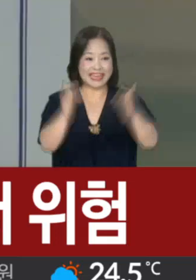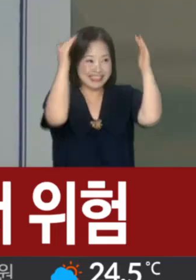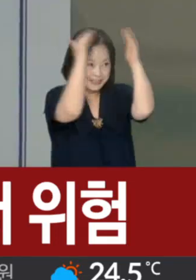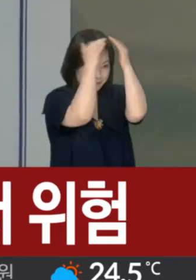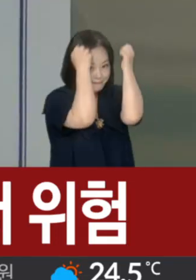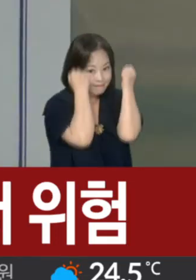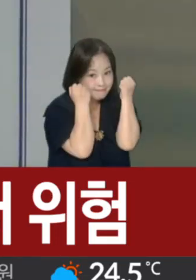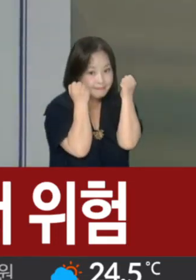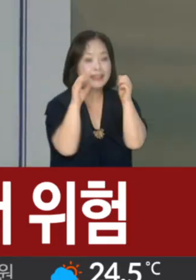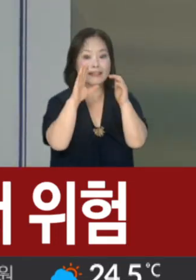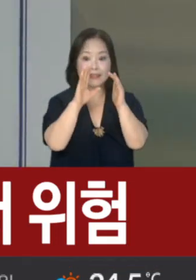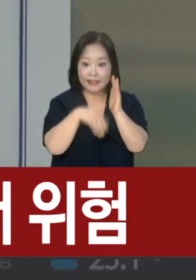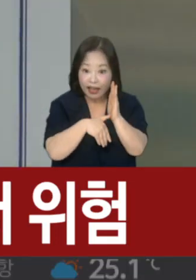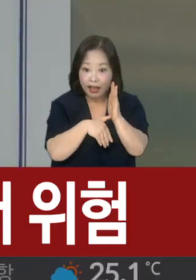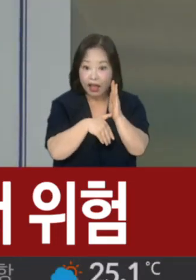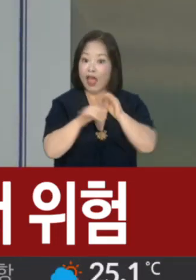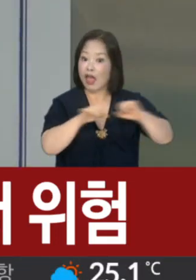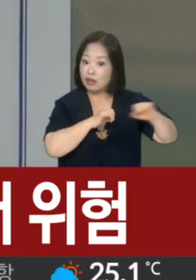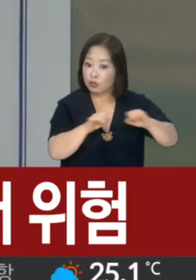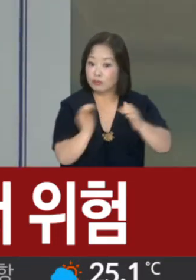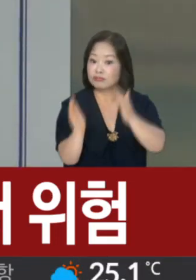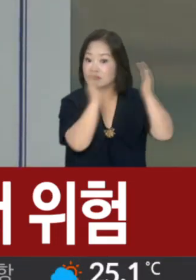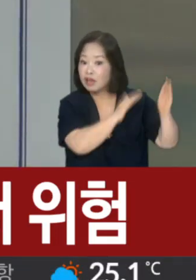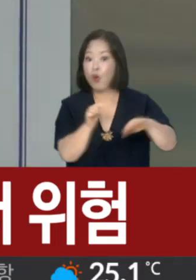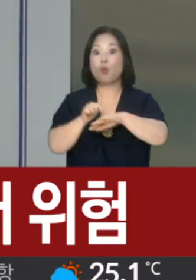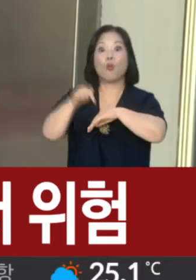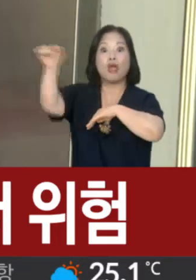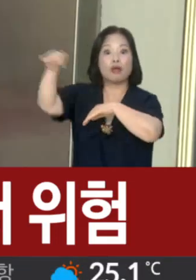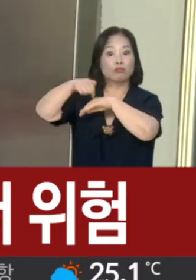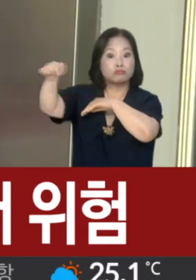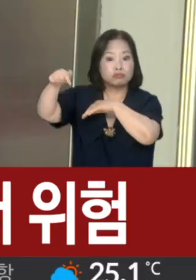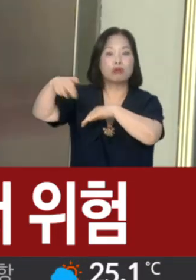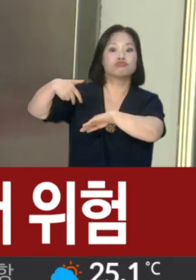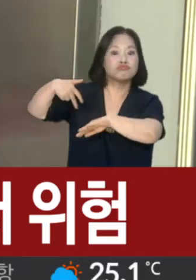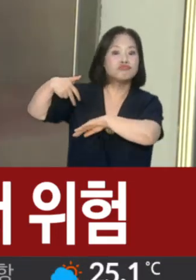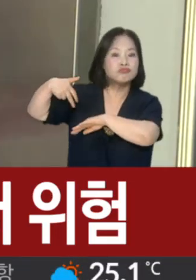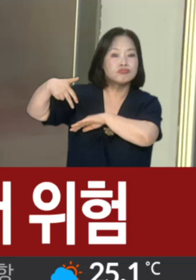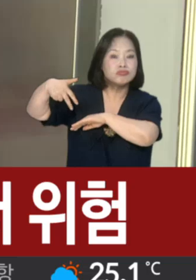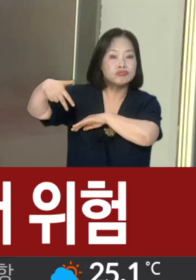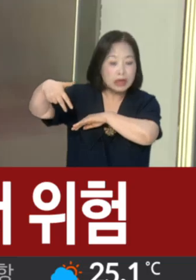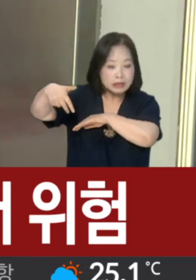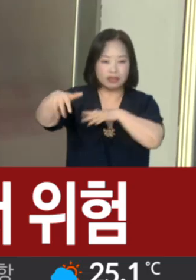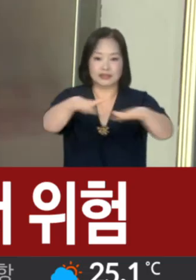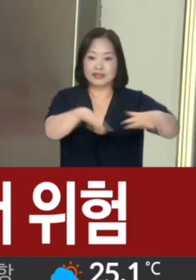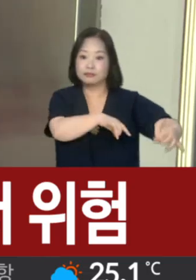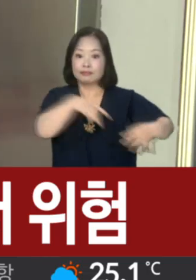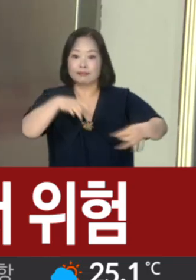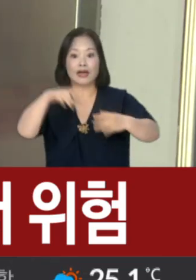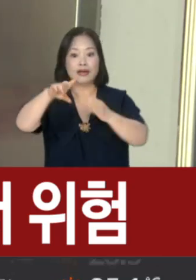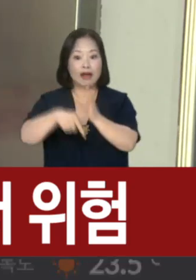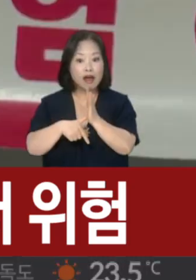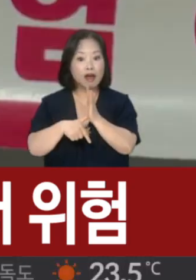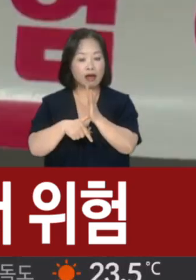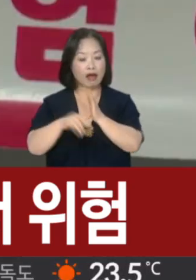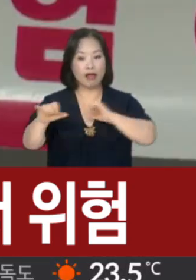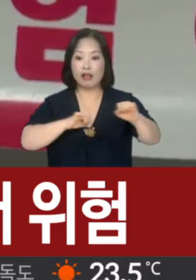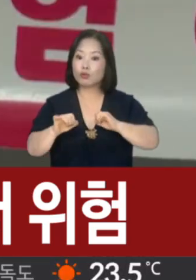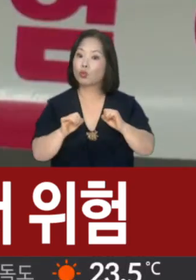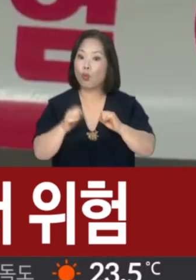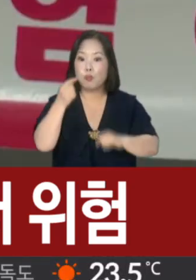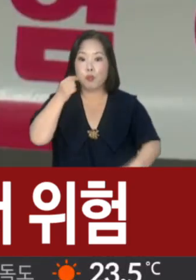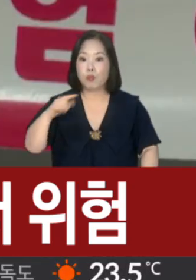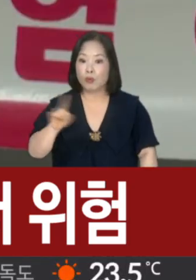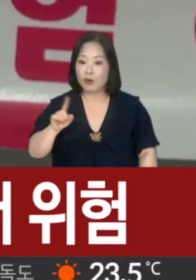방법을 말씀해 주셨는데 만약에 외부에 있다가 이런 지진이 느꼈다면 또 어떻게 행동을 해야 할까요? 이제 뭐 가장 좋은 것은